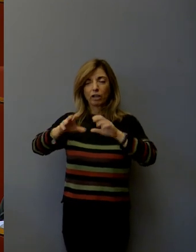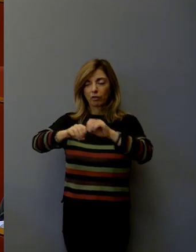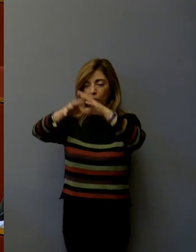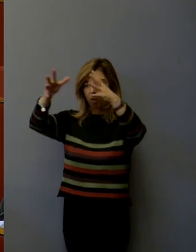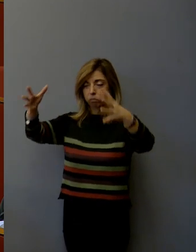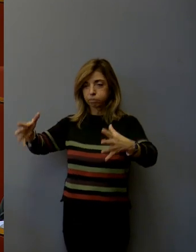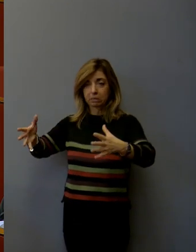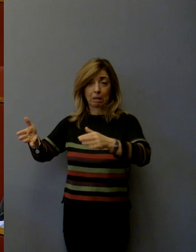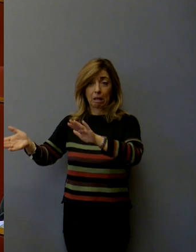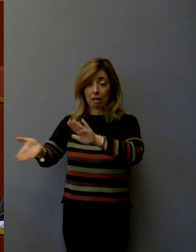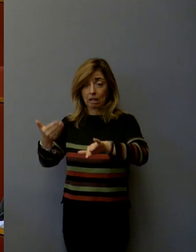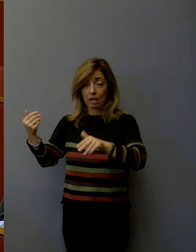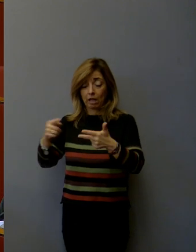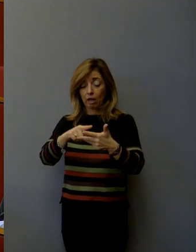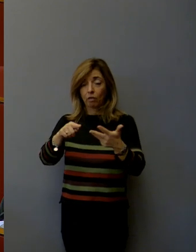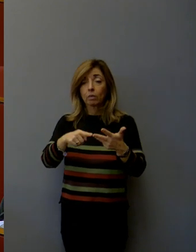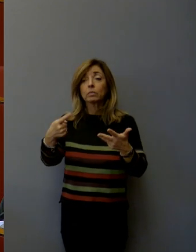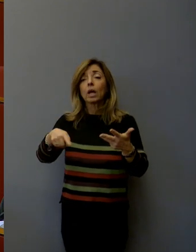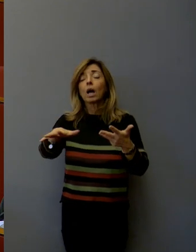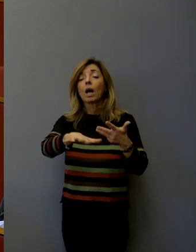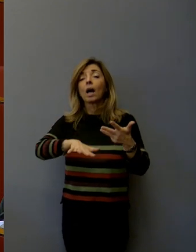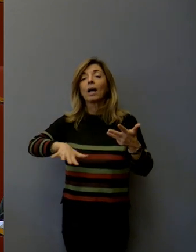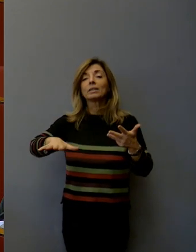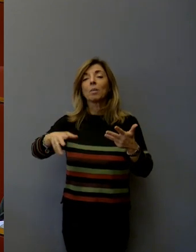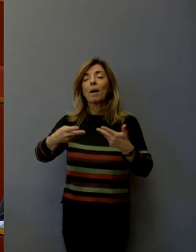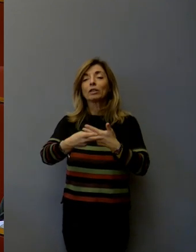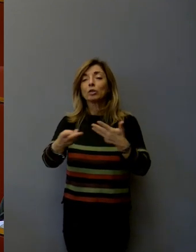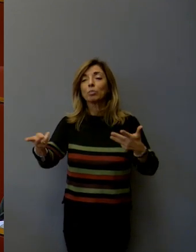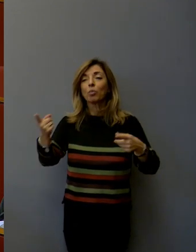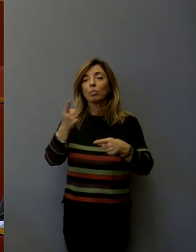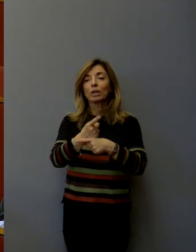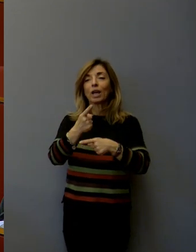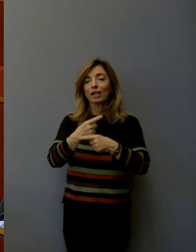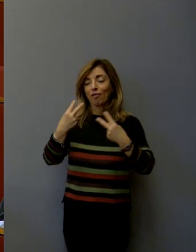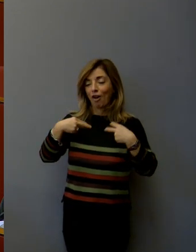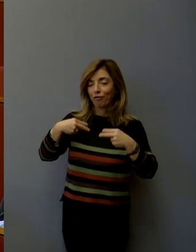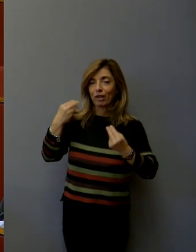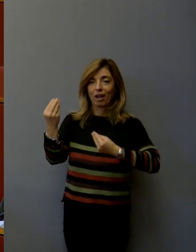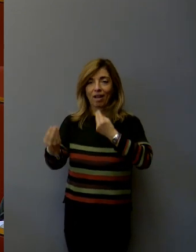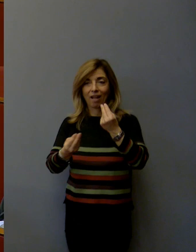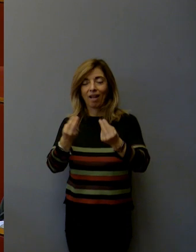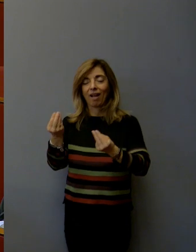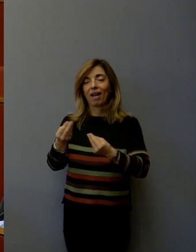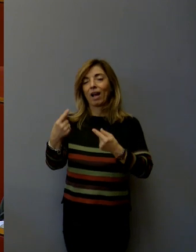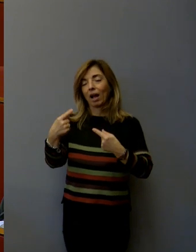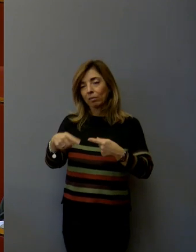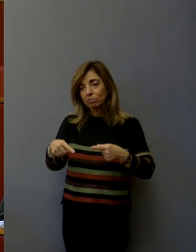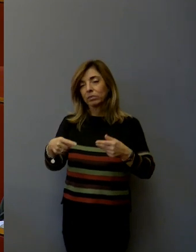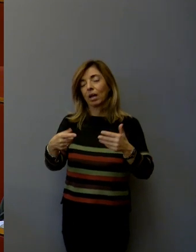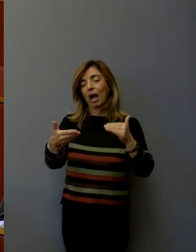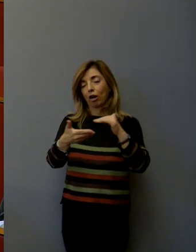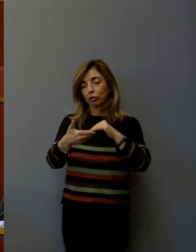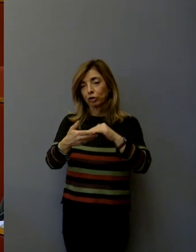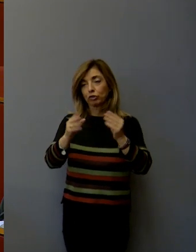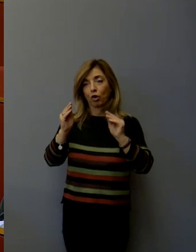metto insieme al fatto che gli spazi pubblici devono essere animati e quindi torno al tema delle associazioni dei giovani che devono poter fare